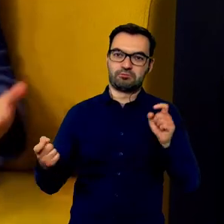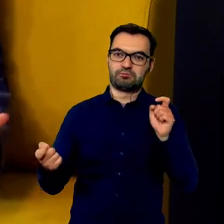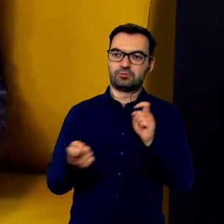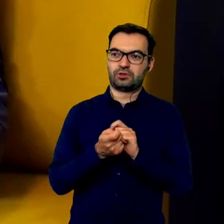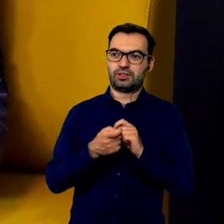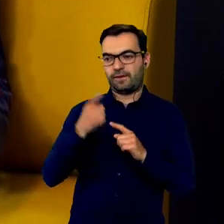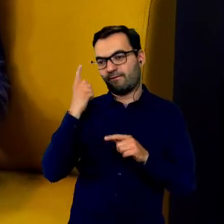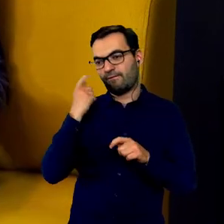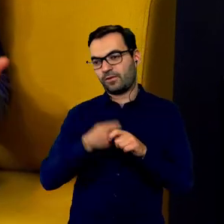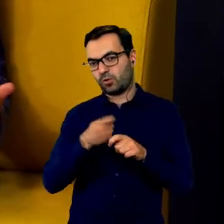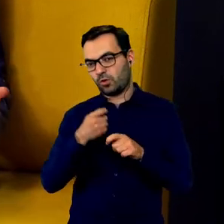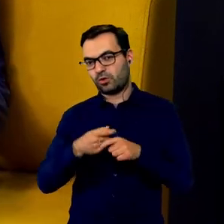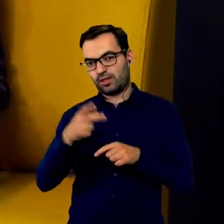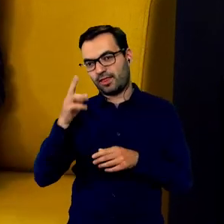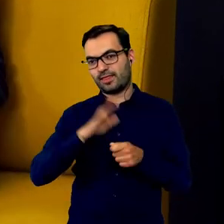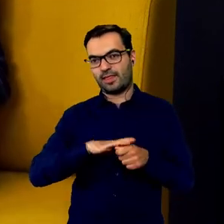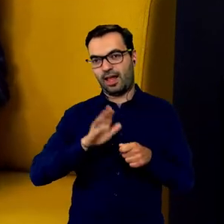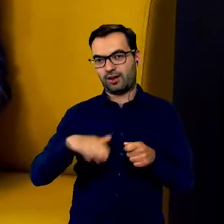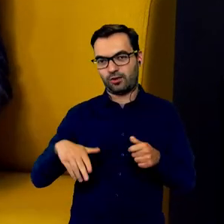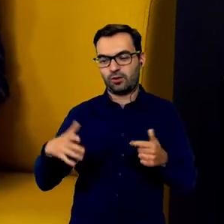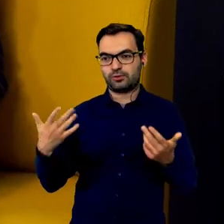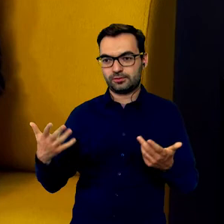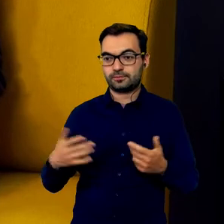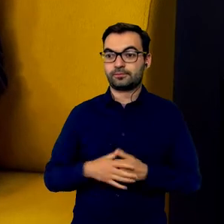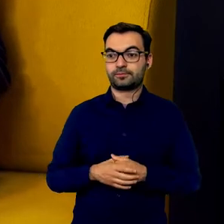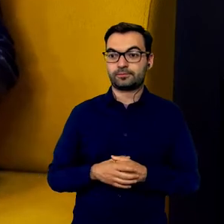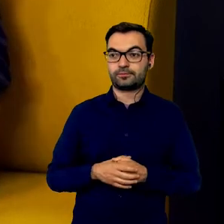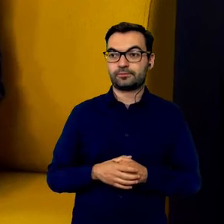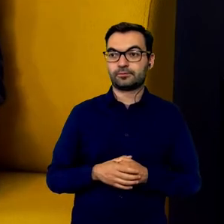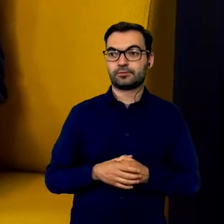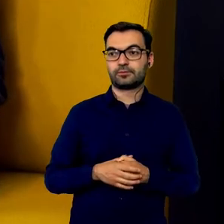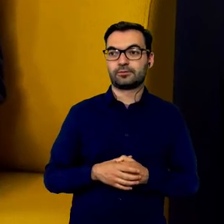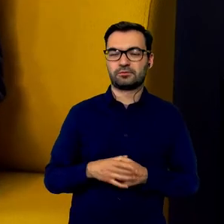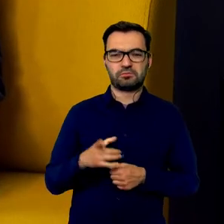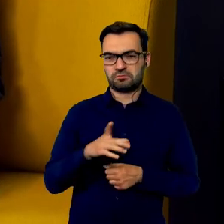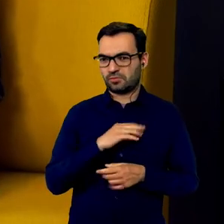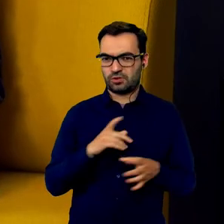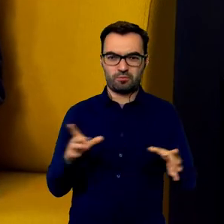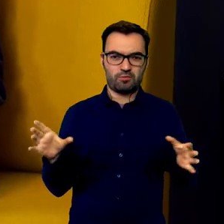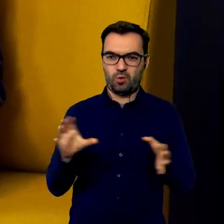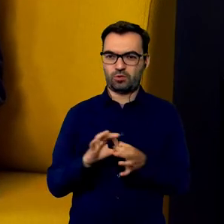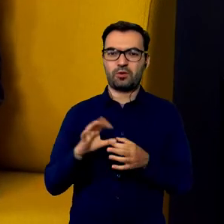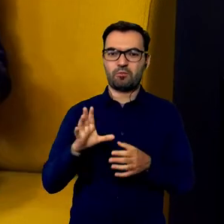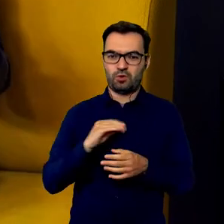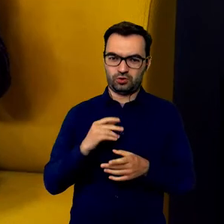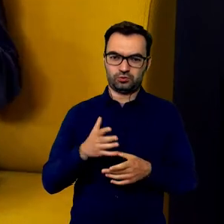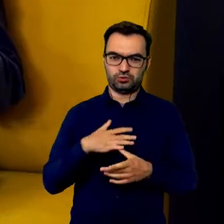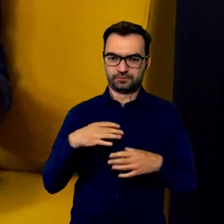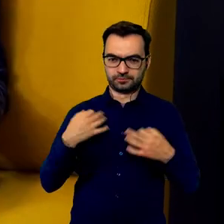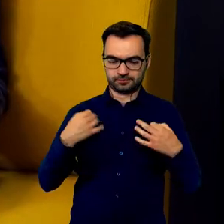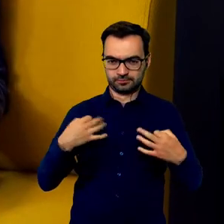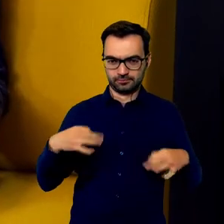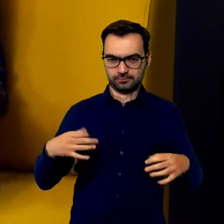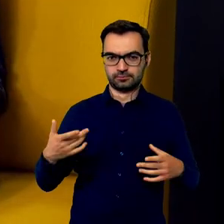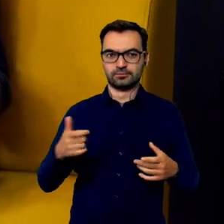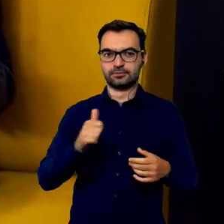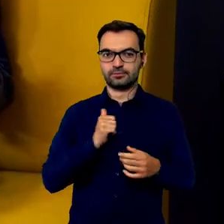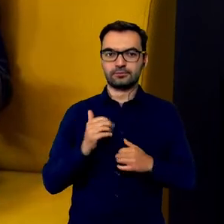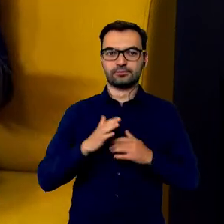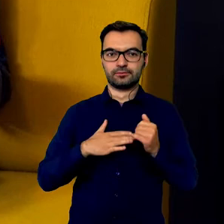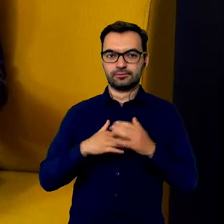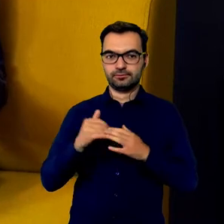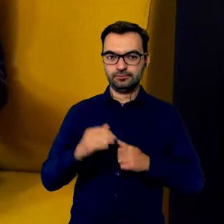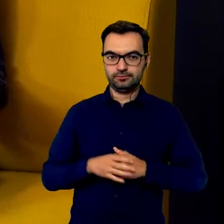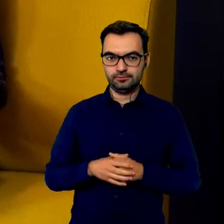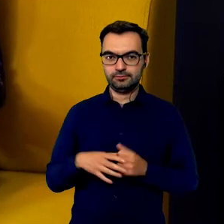wrogom, narodu, bo to się też z tym wiąże. Jedno nie wyklucza drugiego. Można czuć się sobą, kompletować siebie. Właśnie